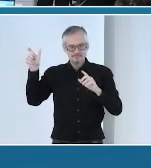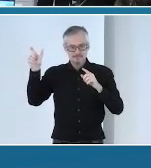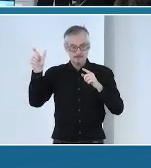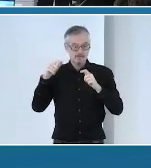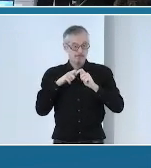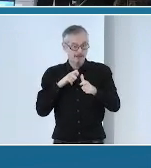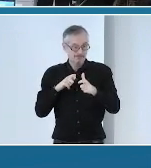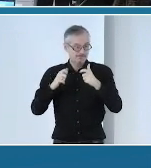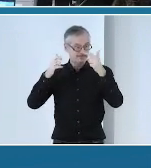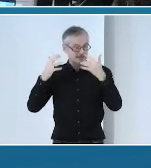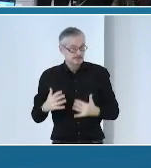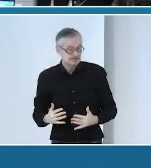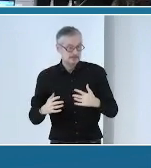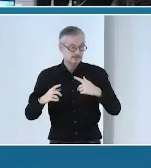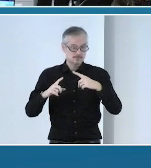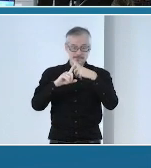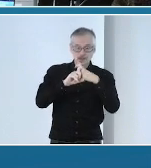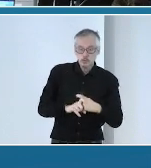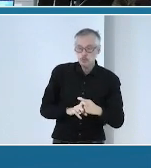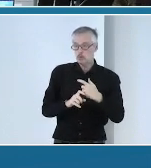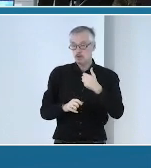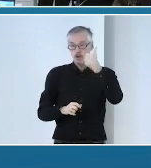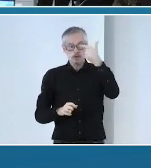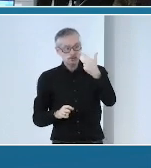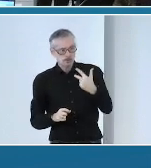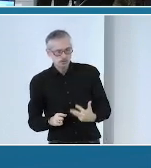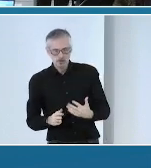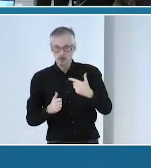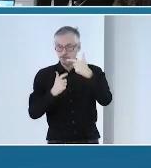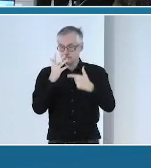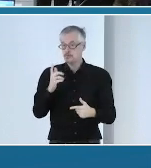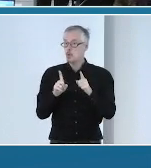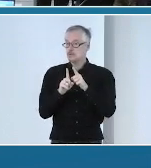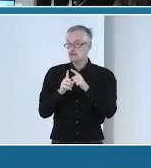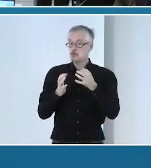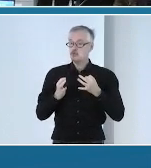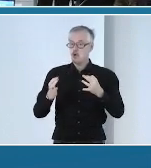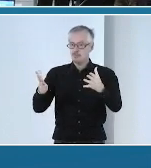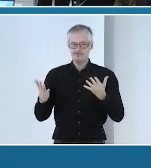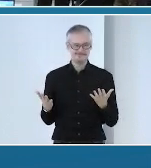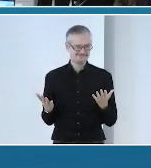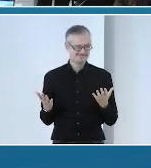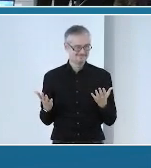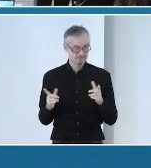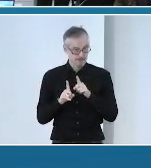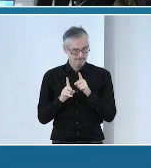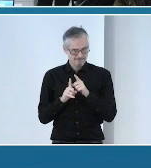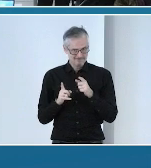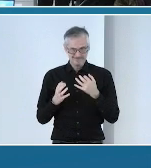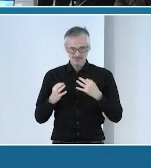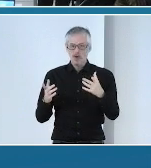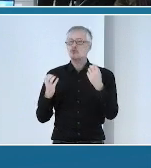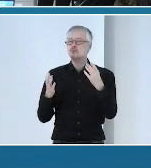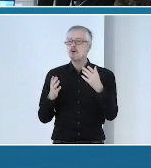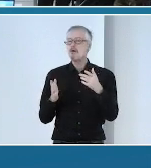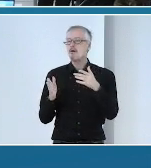l'arithmétique, sur la numération. C'est pareil pour la ligne mentale du temps, voilà, qui est représentée de gauche à